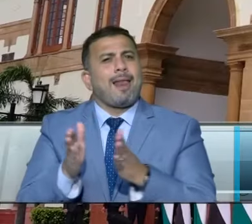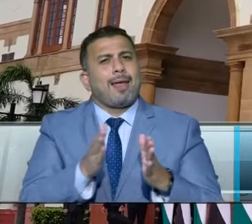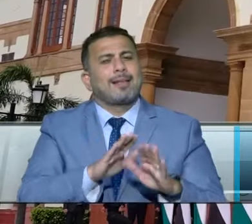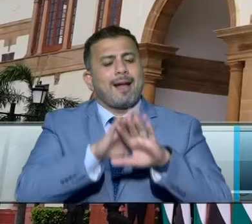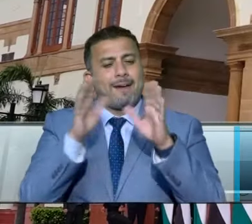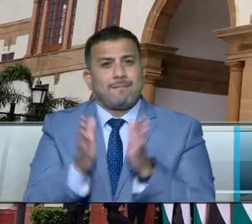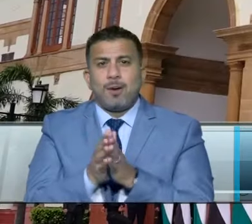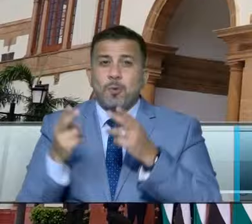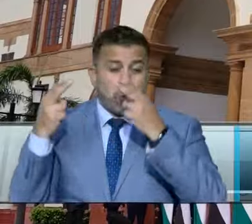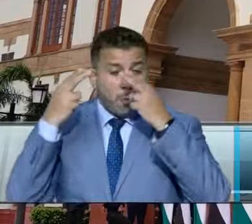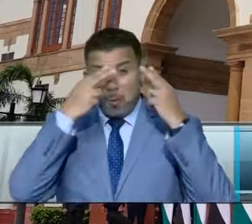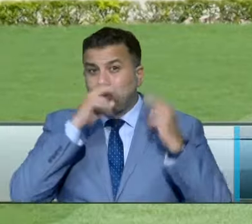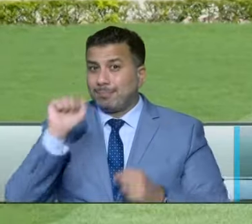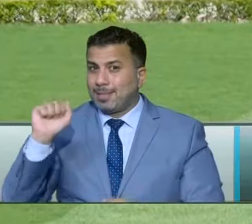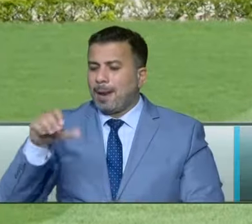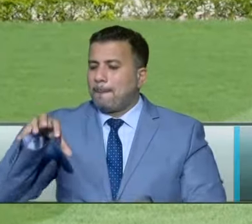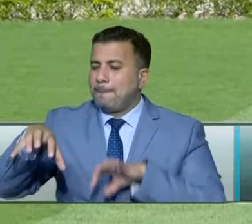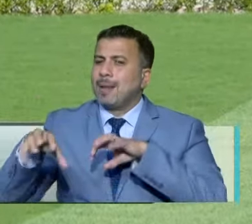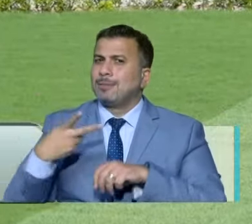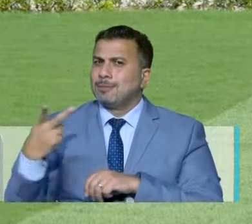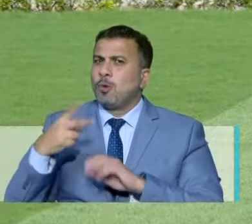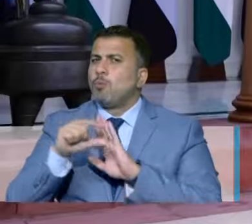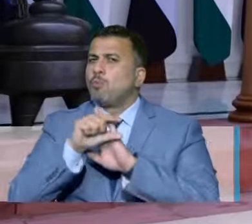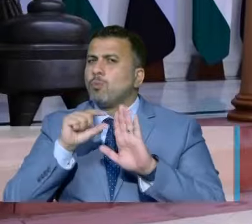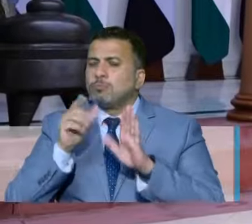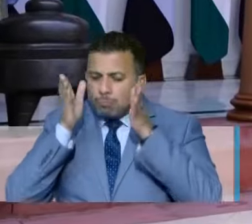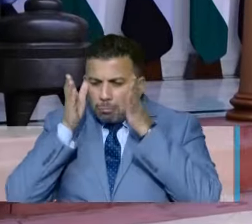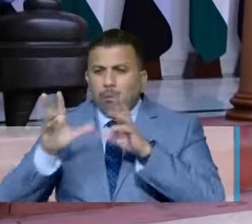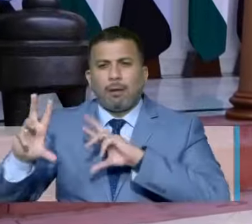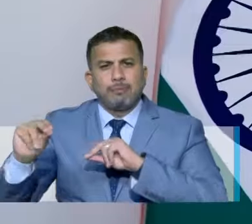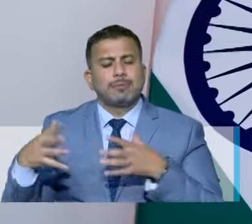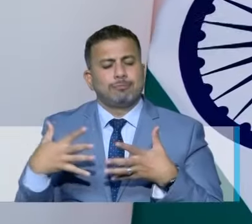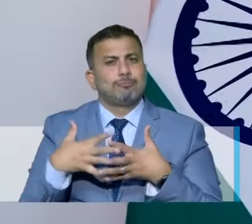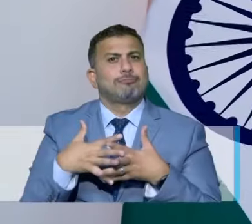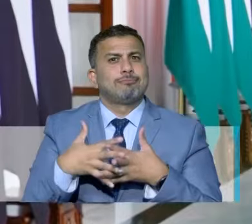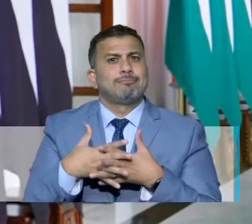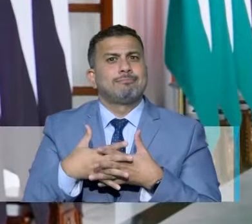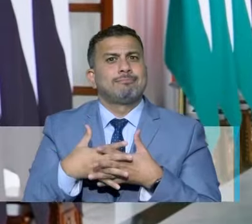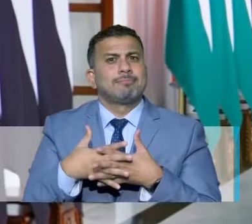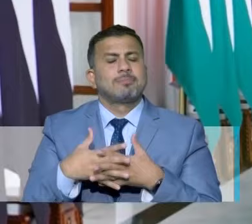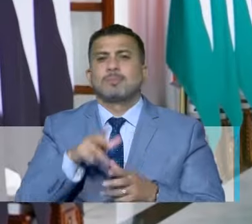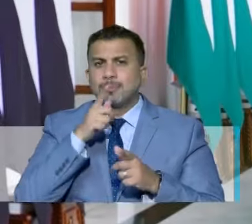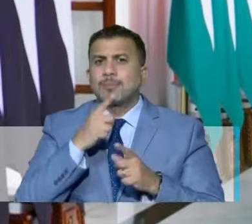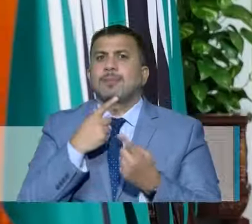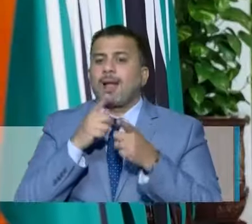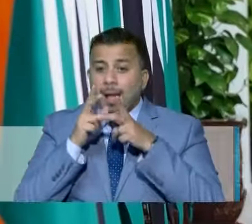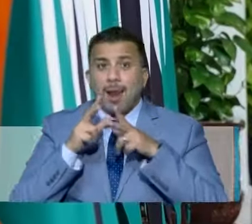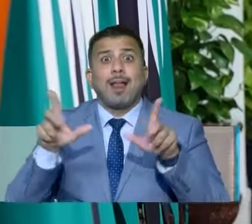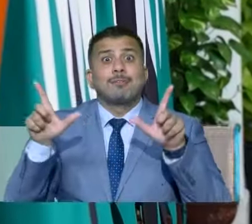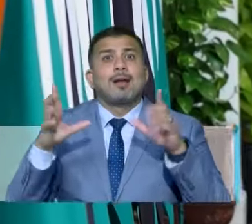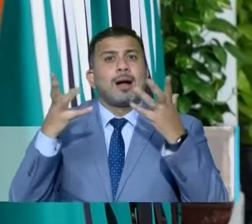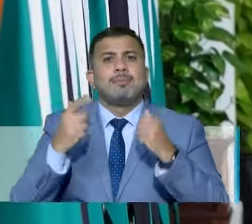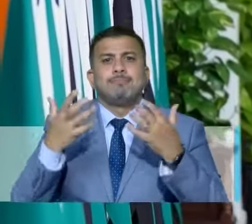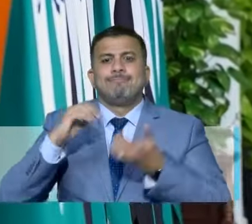المجالات كافه ورؤيه البلدين حول عدد من القضايا ذات الاهتمام المشترك وتم خلال اللقاء الاعلان عن